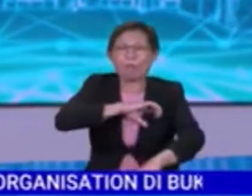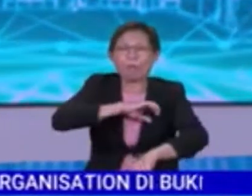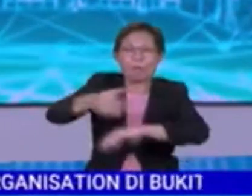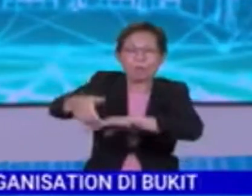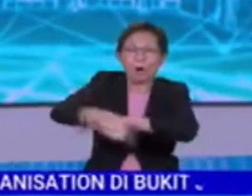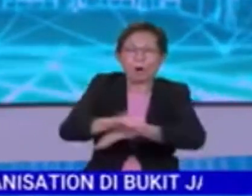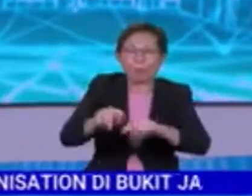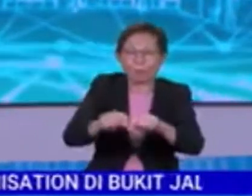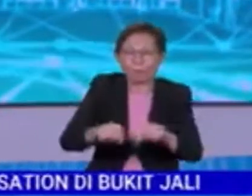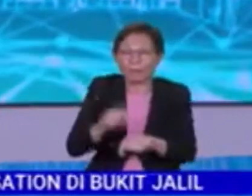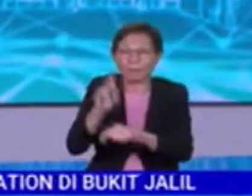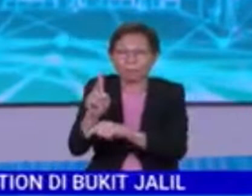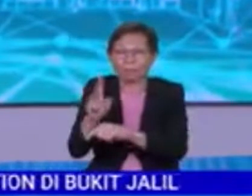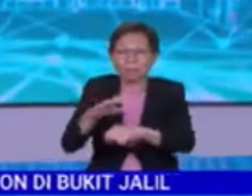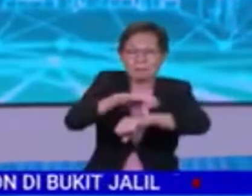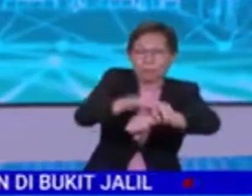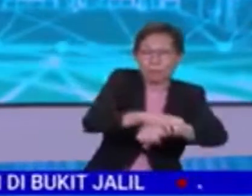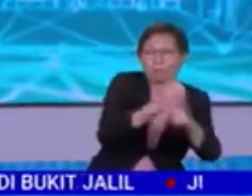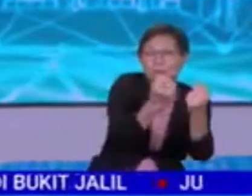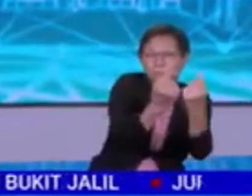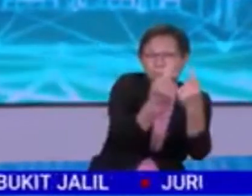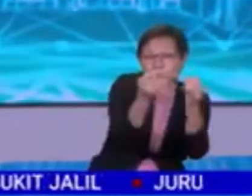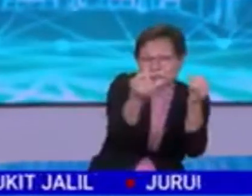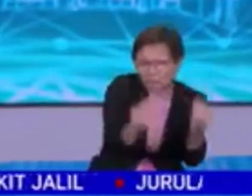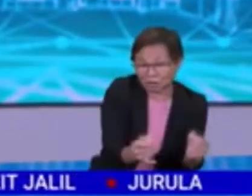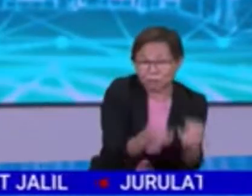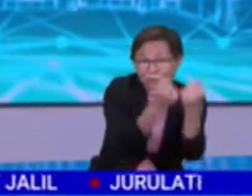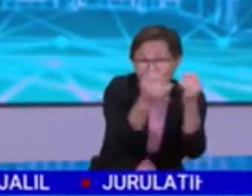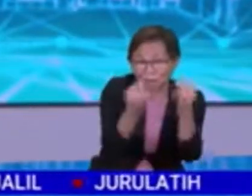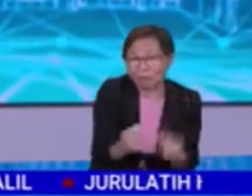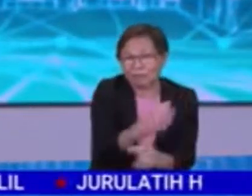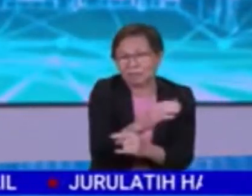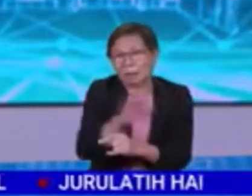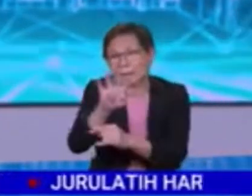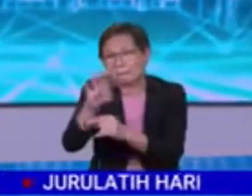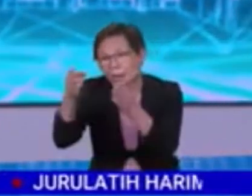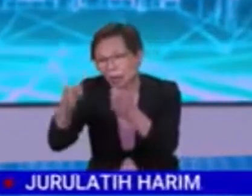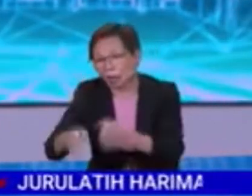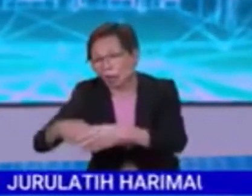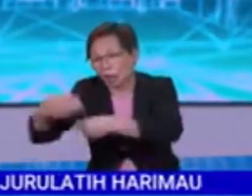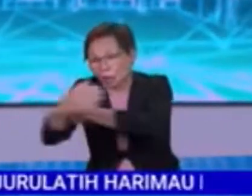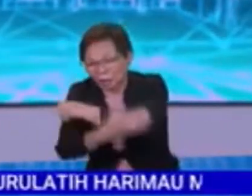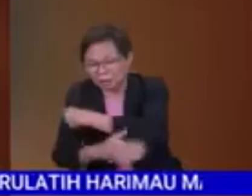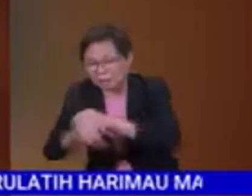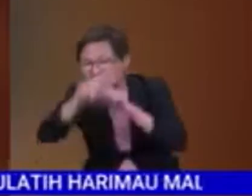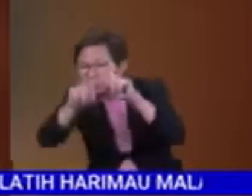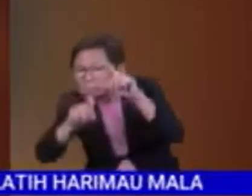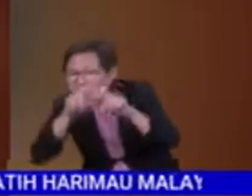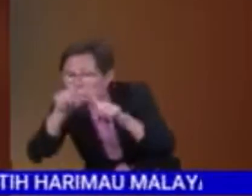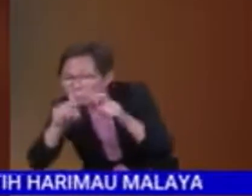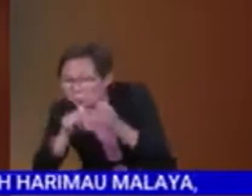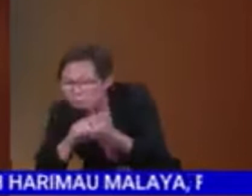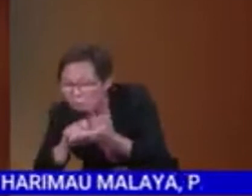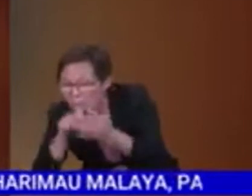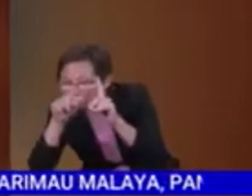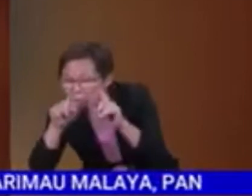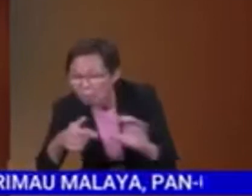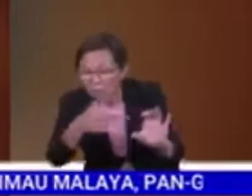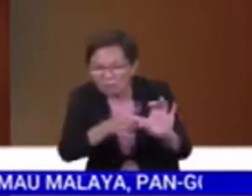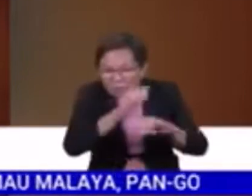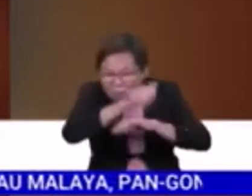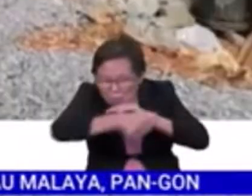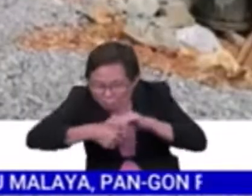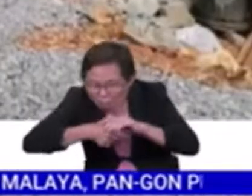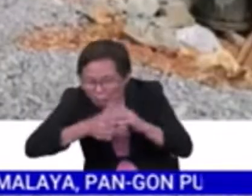Wilayah 2. Turut dicekup 11 individu termasuk 4 warga asing. Soal siasat mengesyaki diesel yang